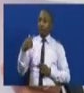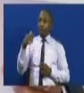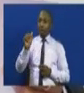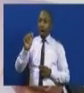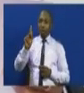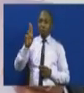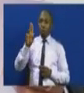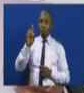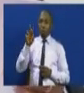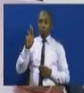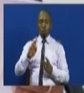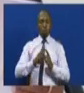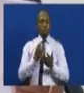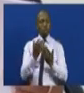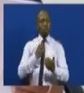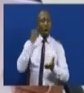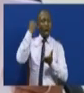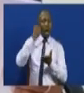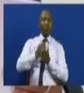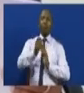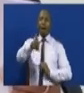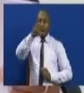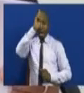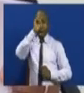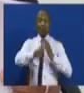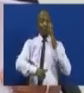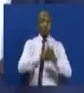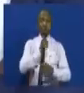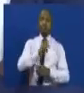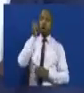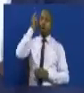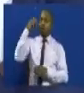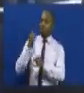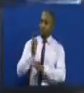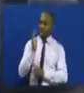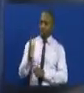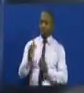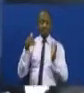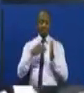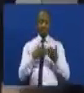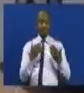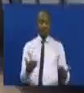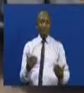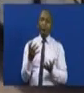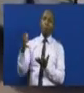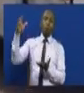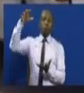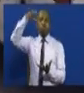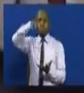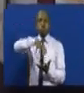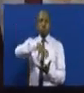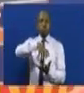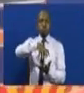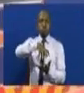itachukua hatua kali kwa viongozi watakaobainika kutenda vitendo hivyo. Na ndivyo ambavyo tunalifunika kawa letu kwa siku ya